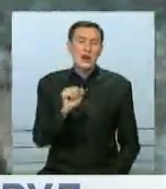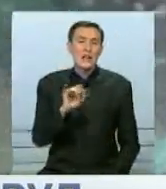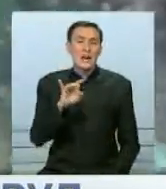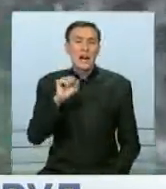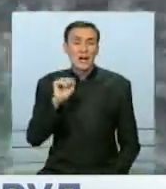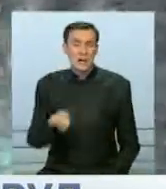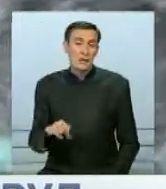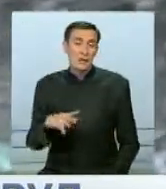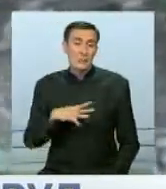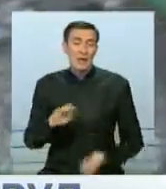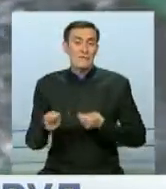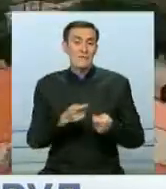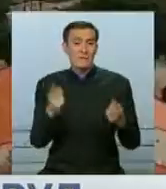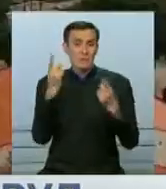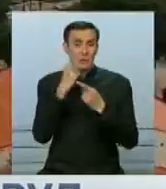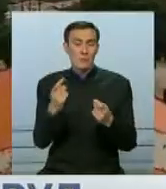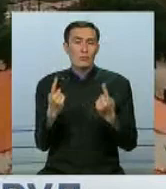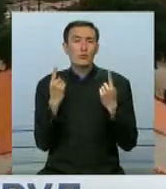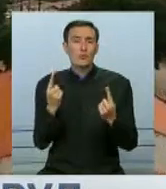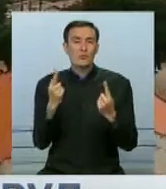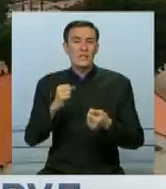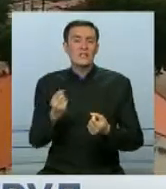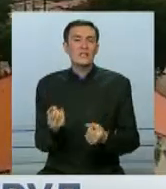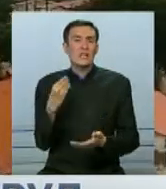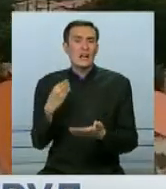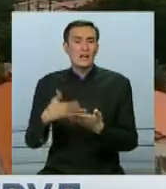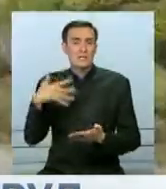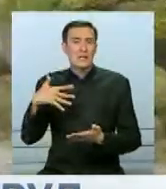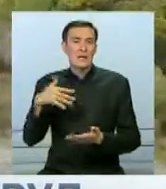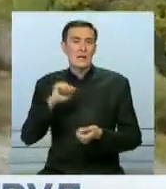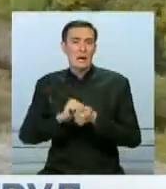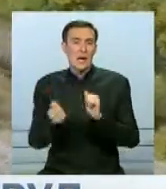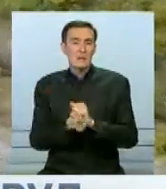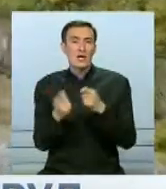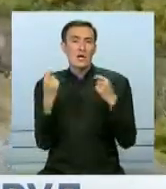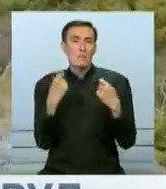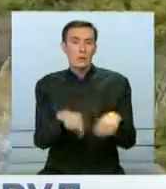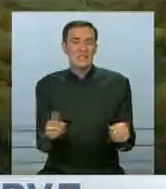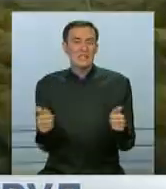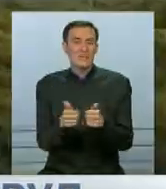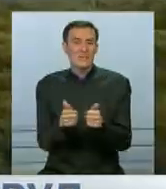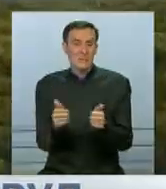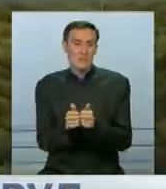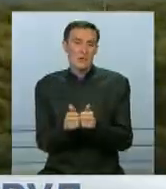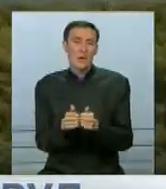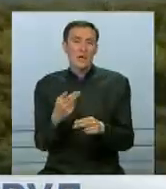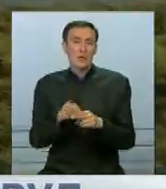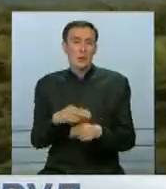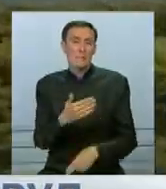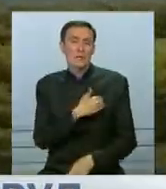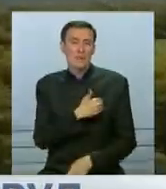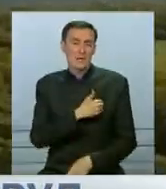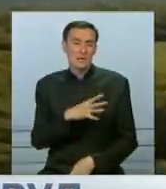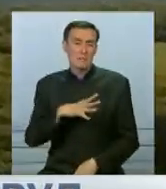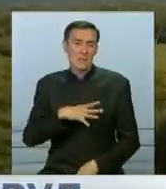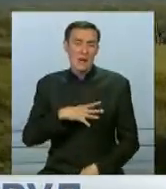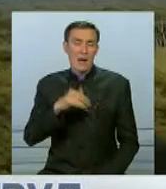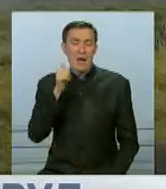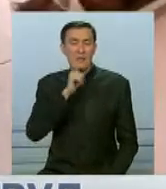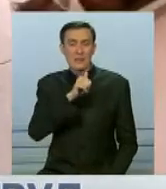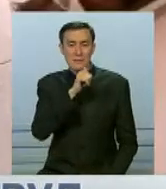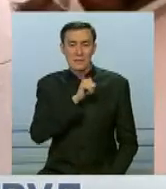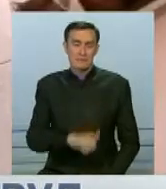изумрудов. Местные власти заявили, что гигантский драгоценный камень уже продан владельцу соседней шахты, который пожелал остаться